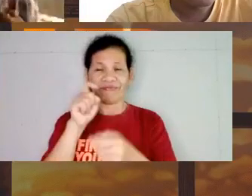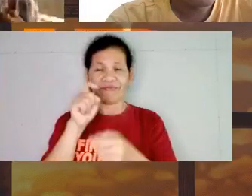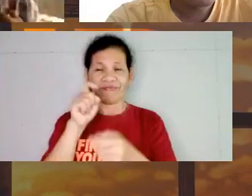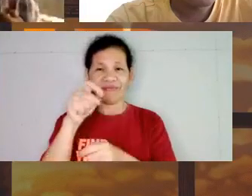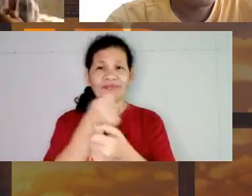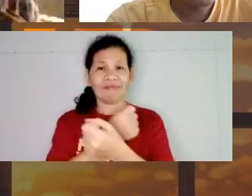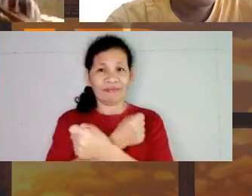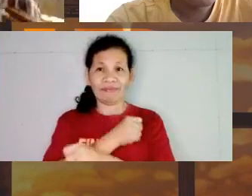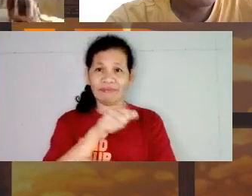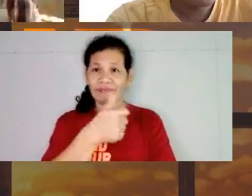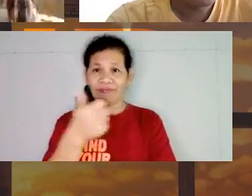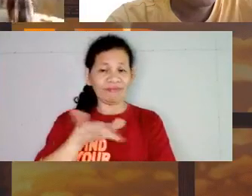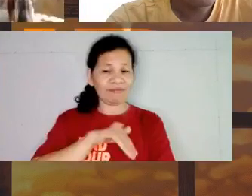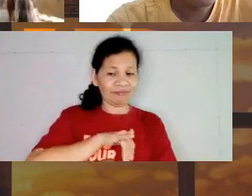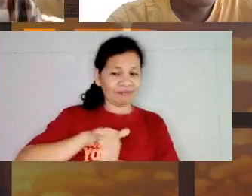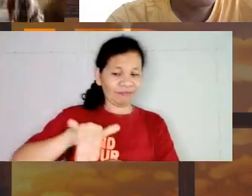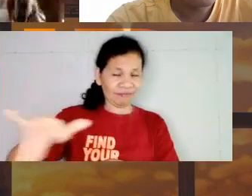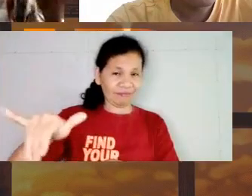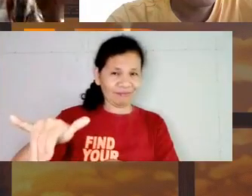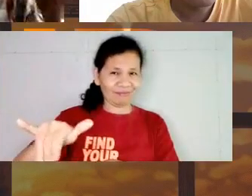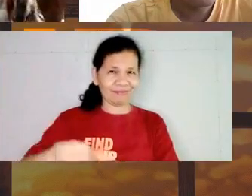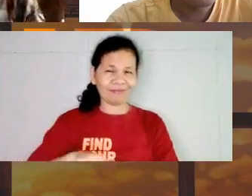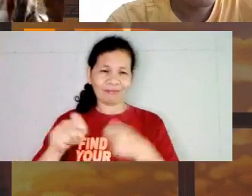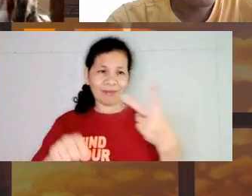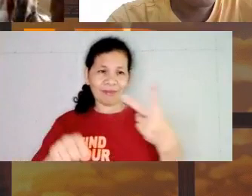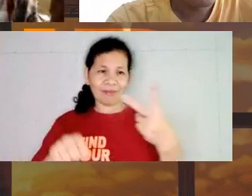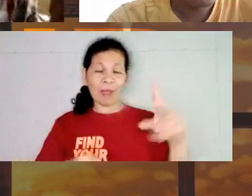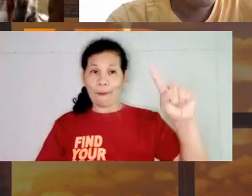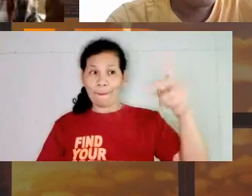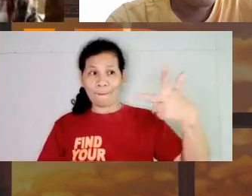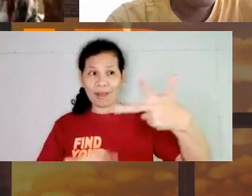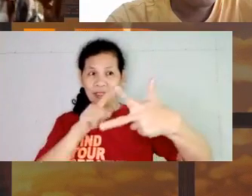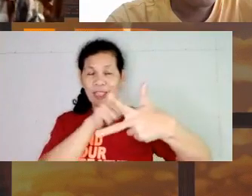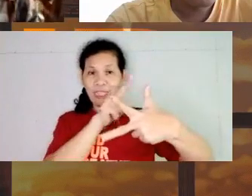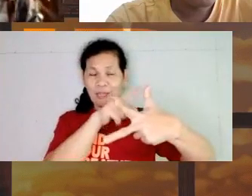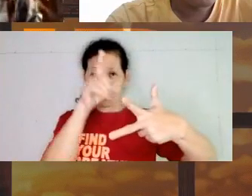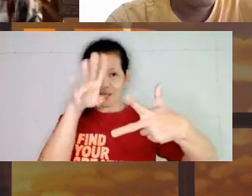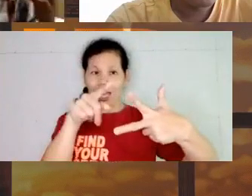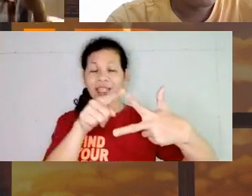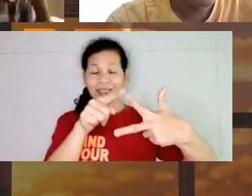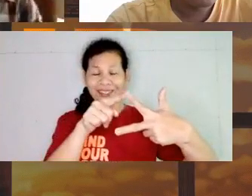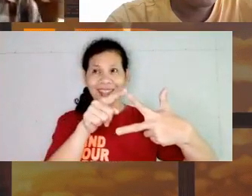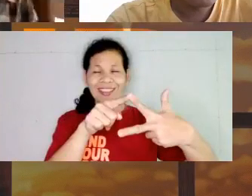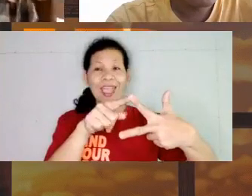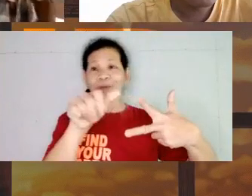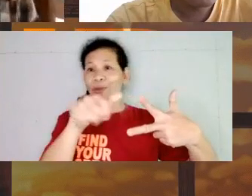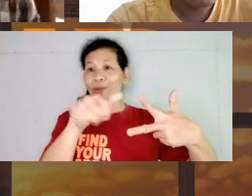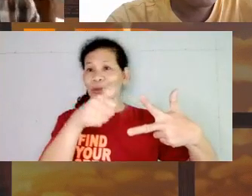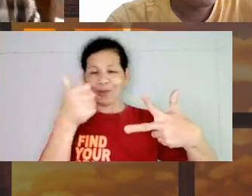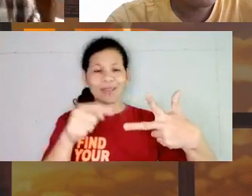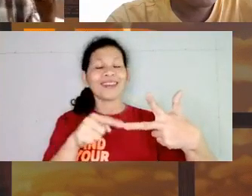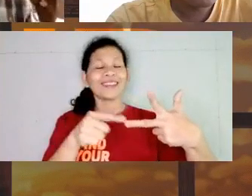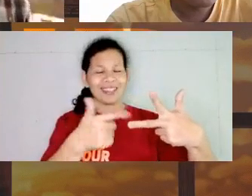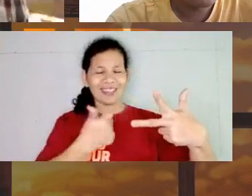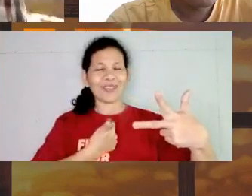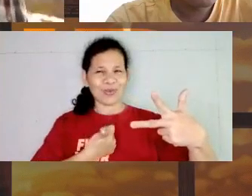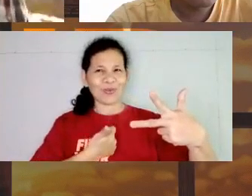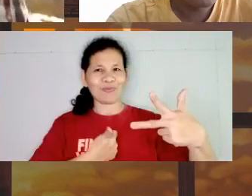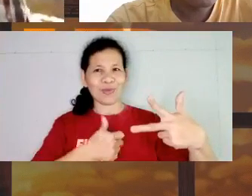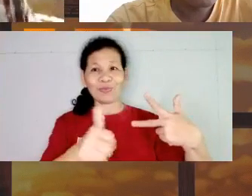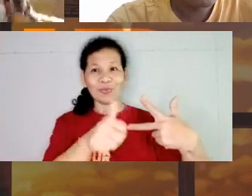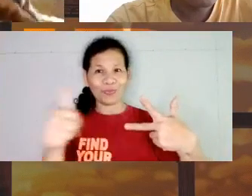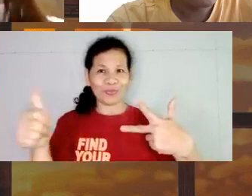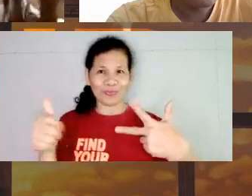yung sarili mo. So tatlong mamahalin natin ang Diyos, ang kapwa, ang sarili. Tandaan natin ito. Itong sinasabi